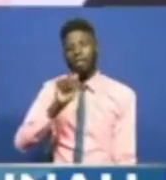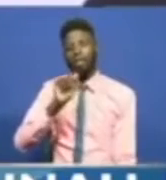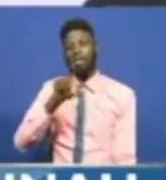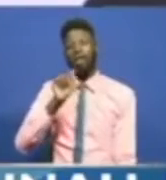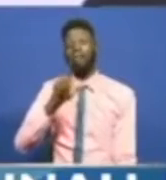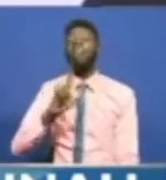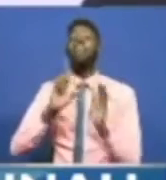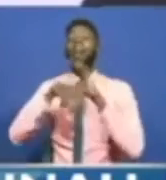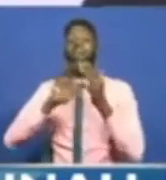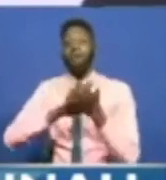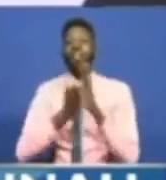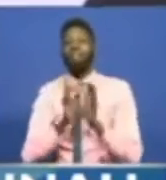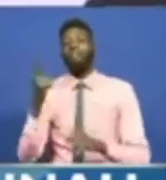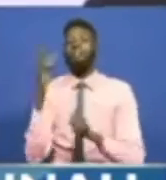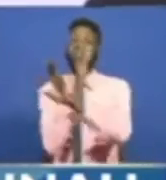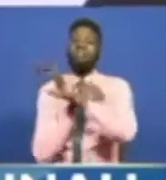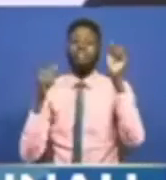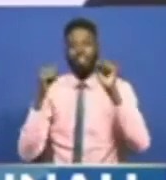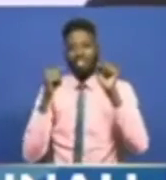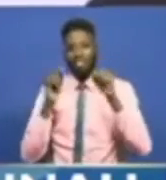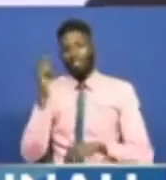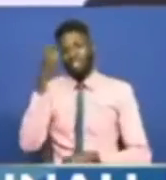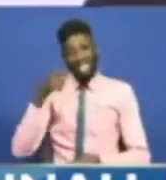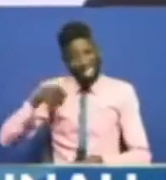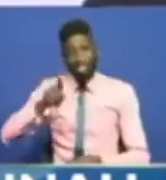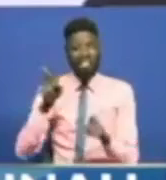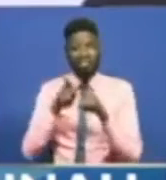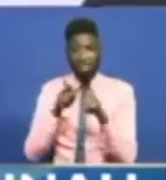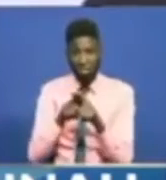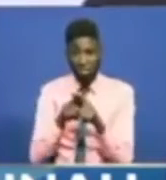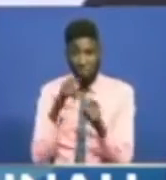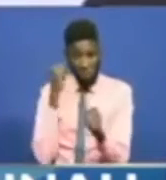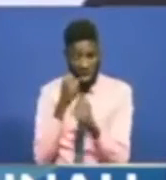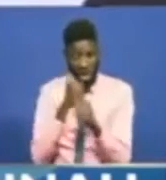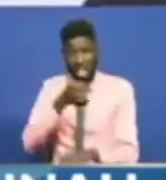kwanza wa taifa hii. Si alikuwa ni hasla?